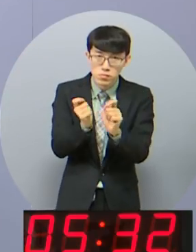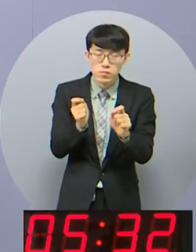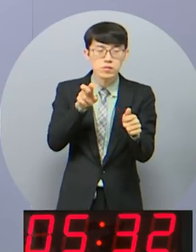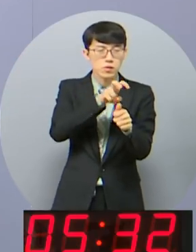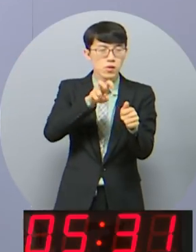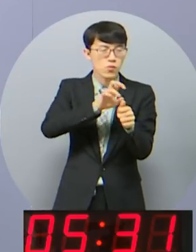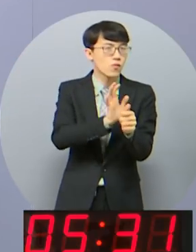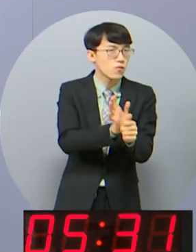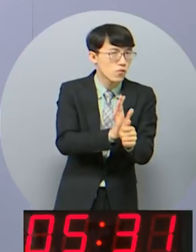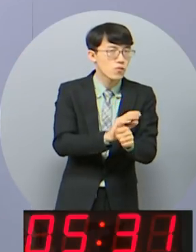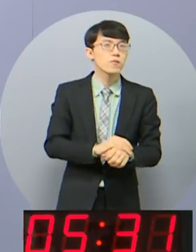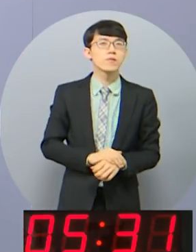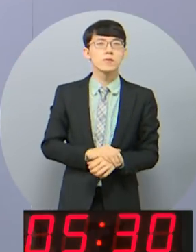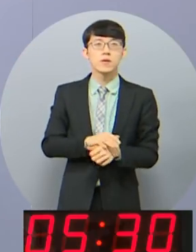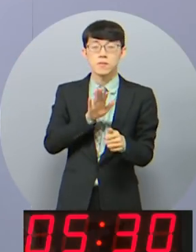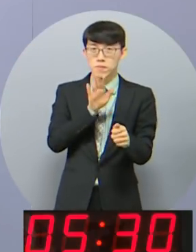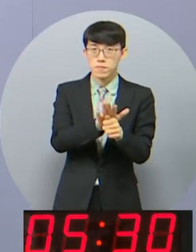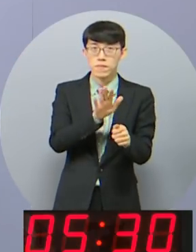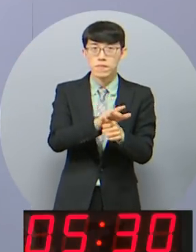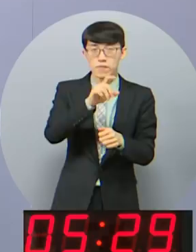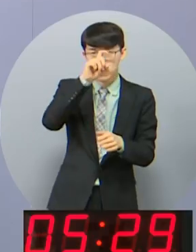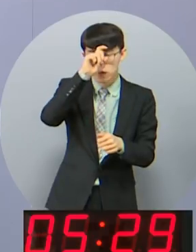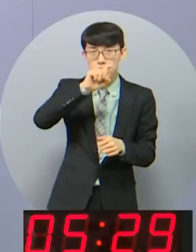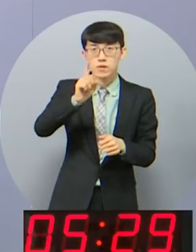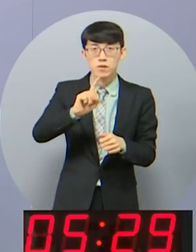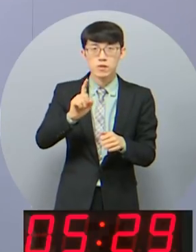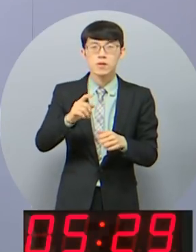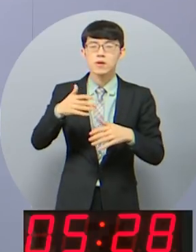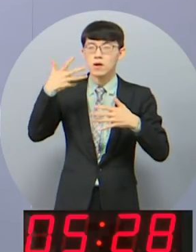动与执行是为了让长辈们与主要